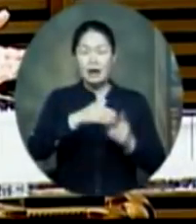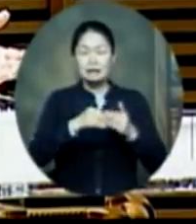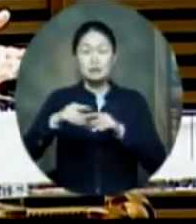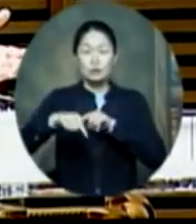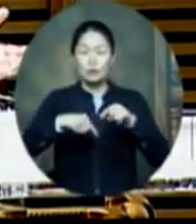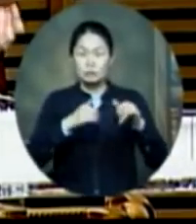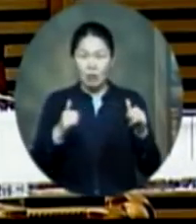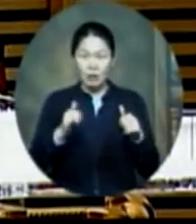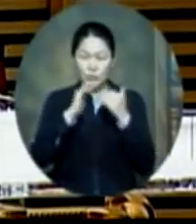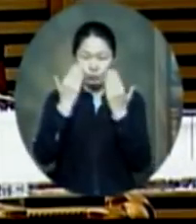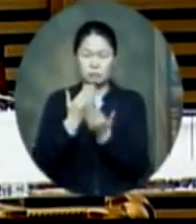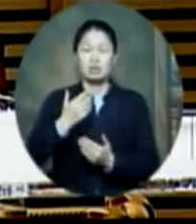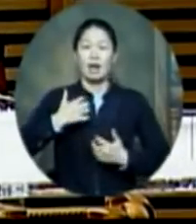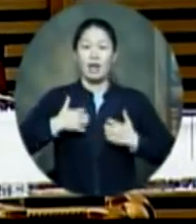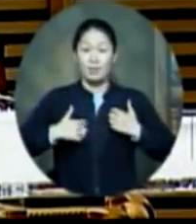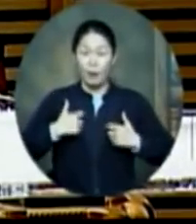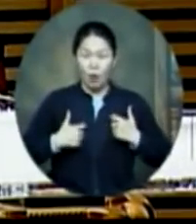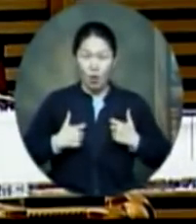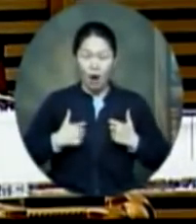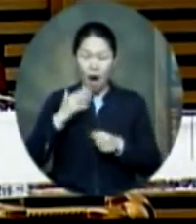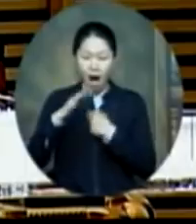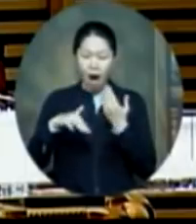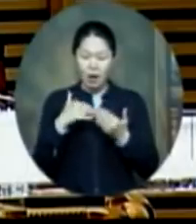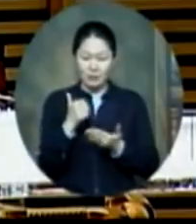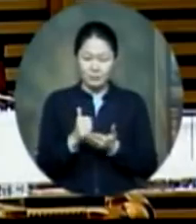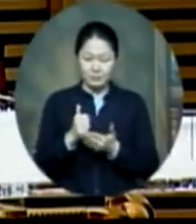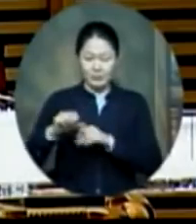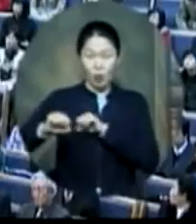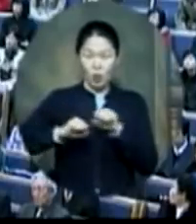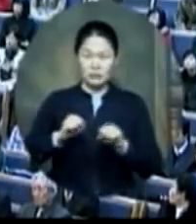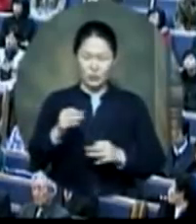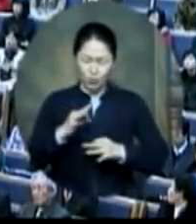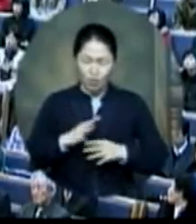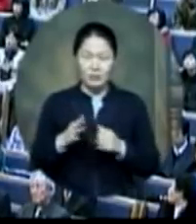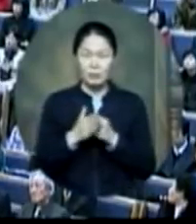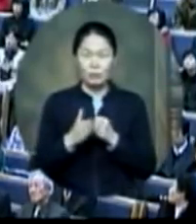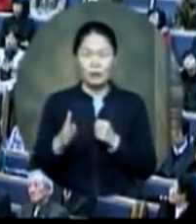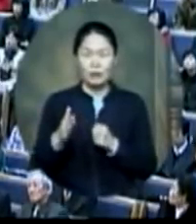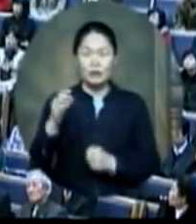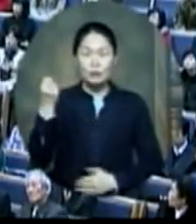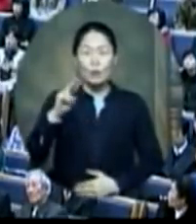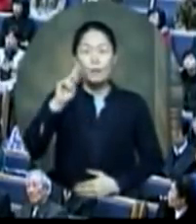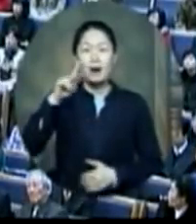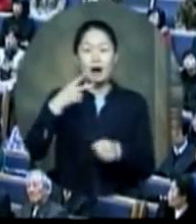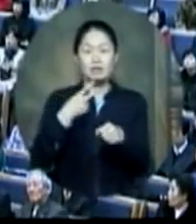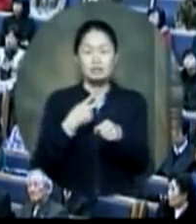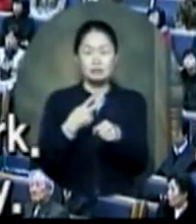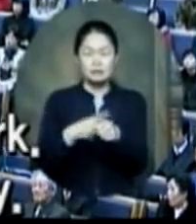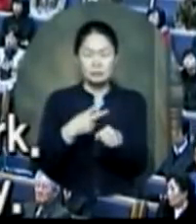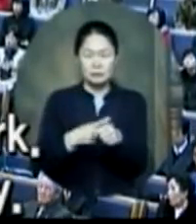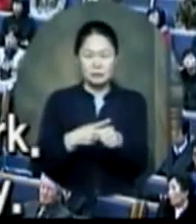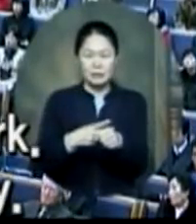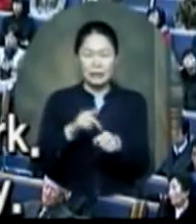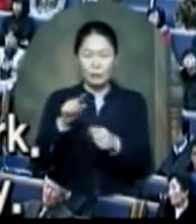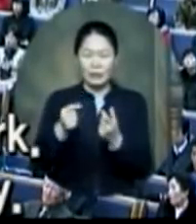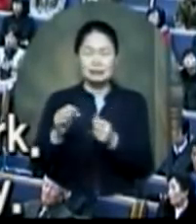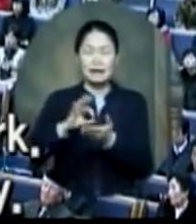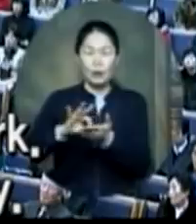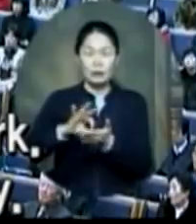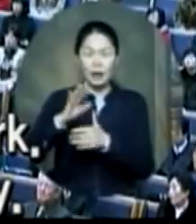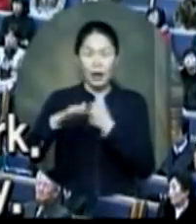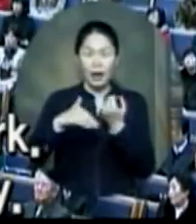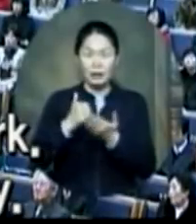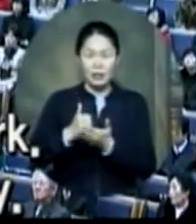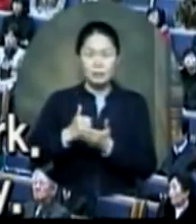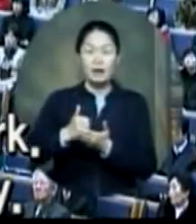기뻤죠. 하나님의 역사가 너무 놀라우니까. 그리고 사도바울 같은 사람을 이렇게 쓰시는 또 하나님의 역사가 얼마나